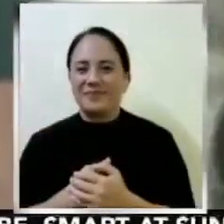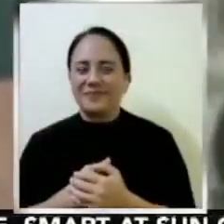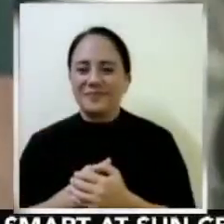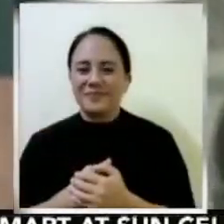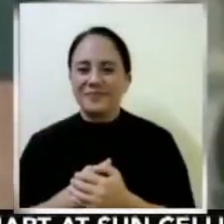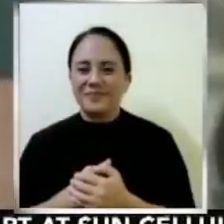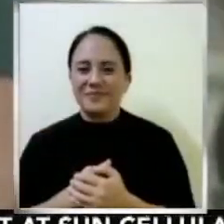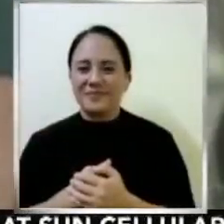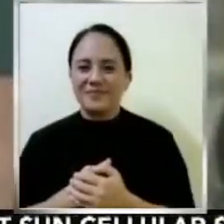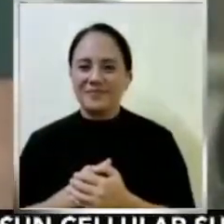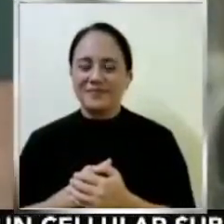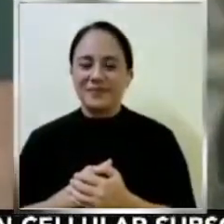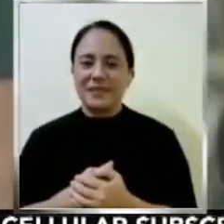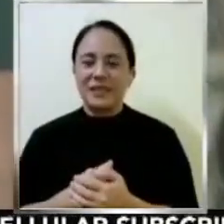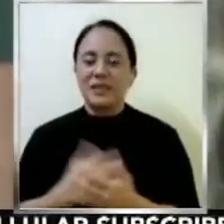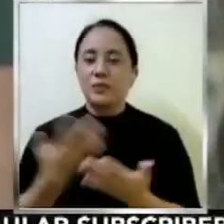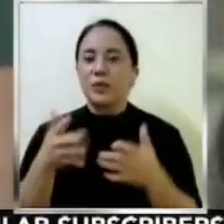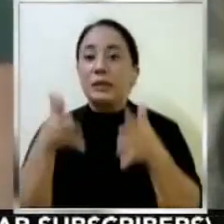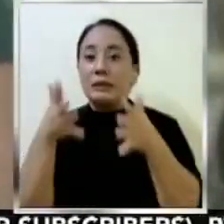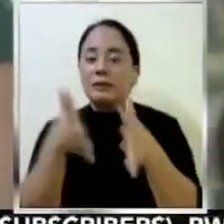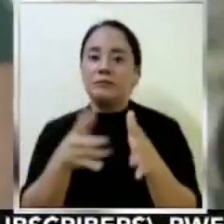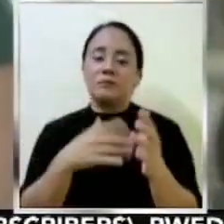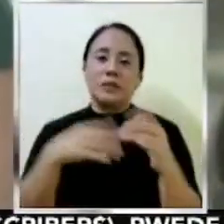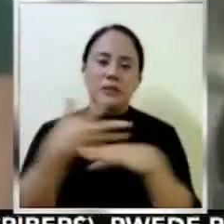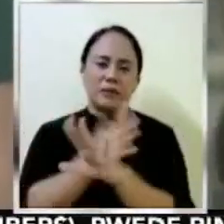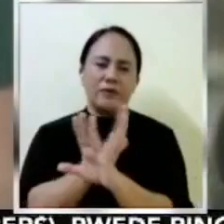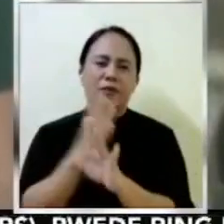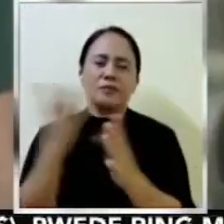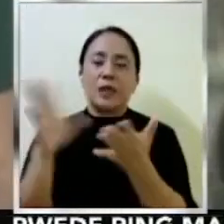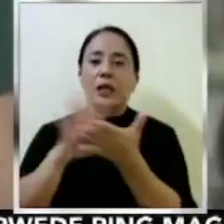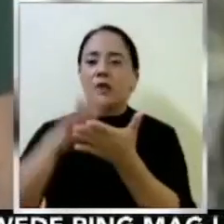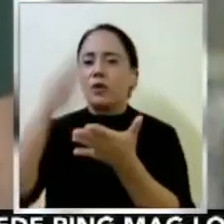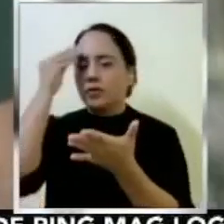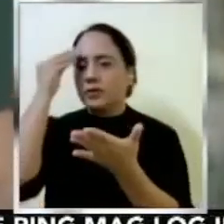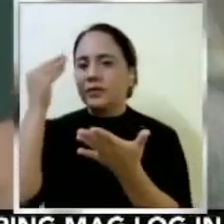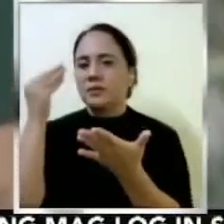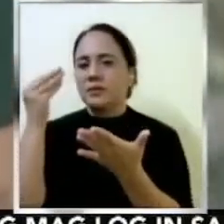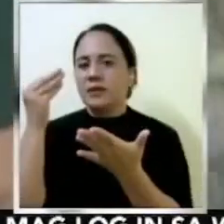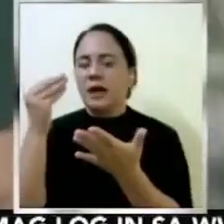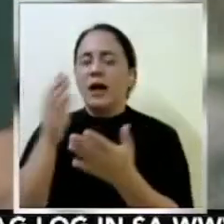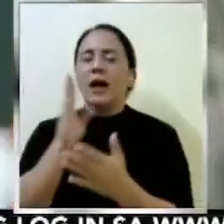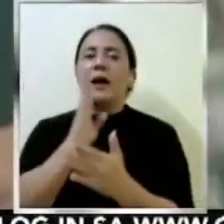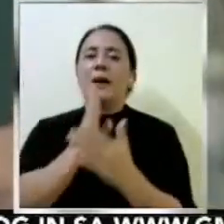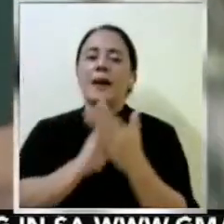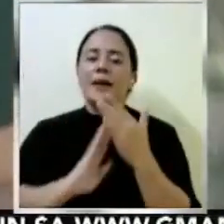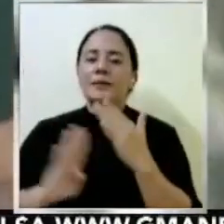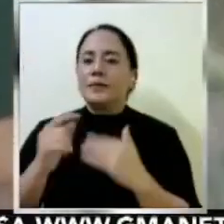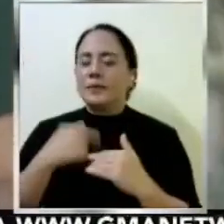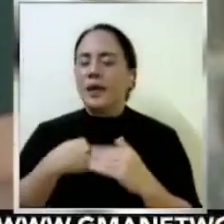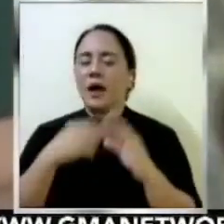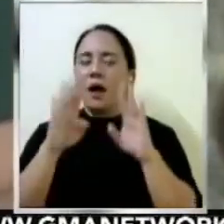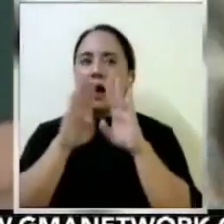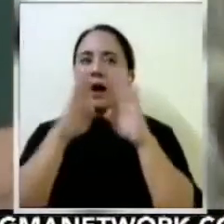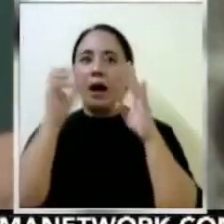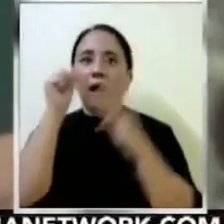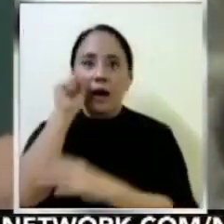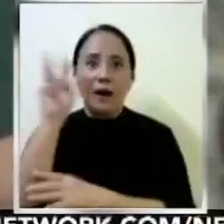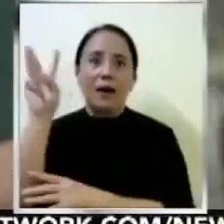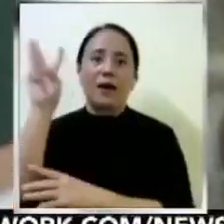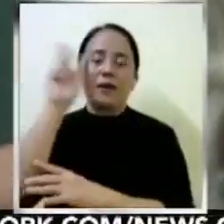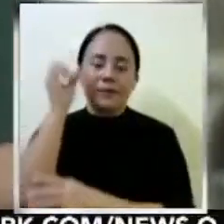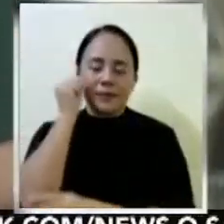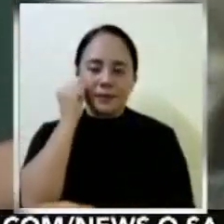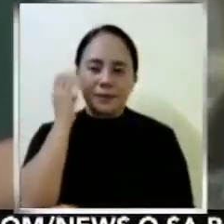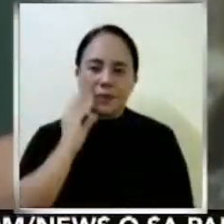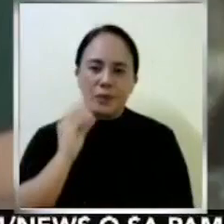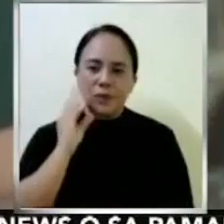Leading Davao City has been a learning, humbling, and eye-opening experience. One with many